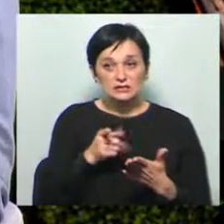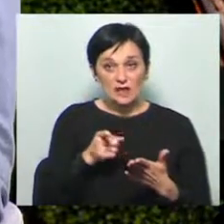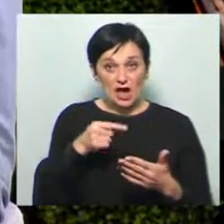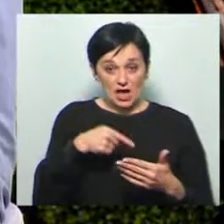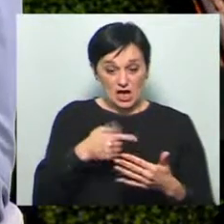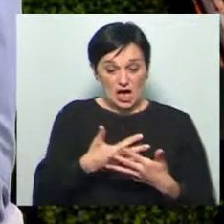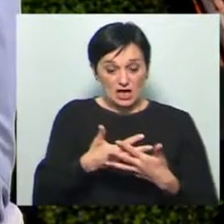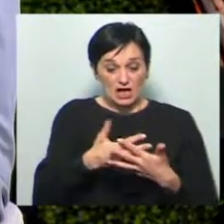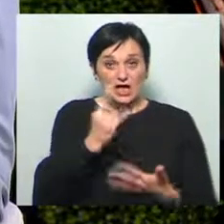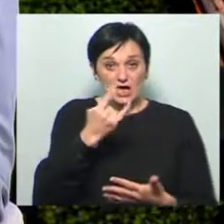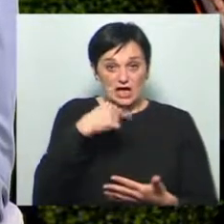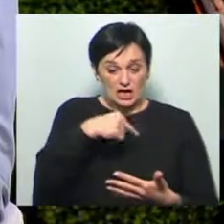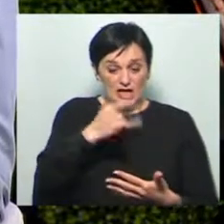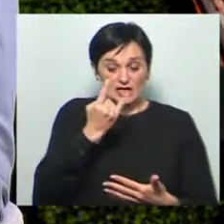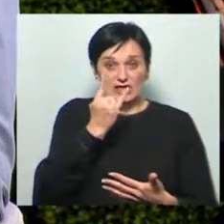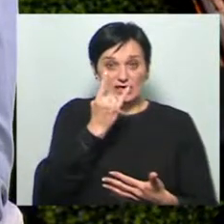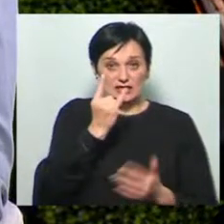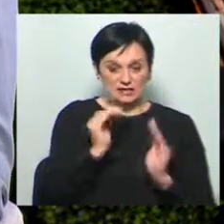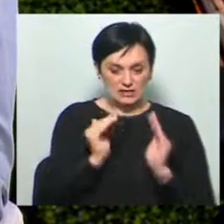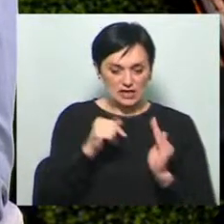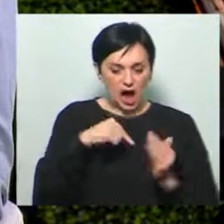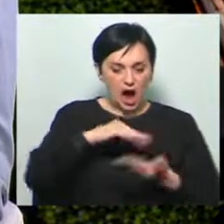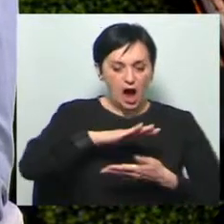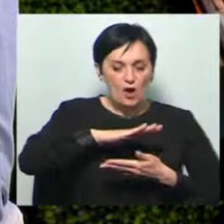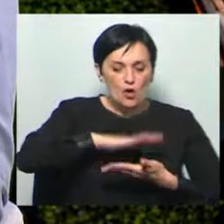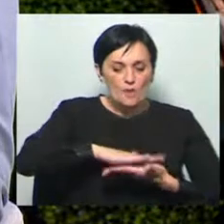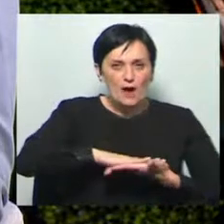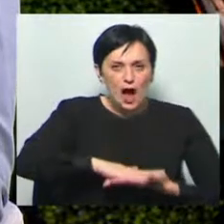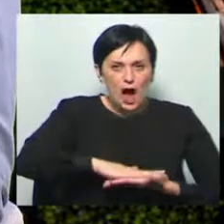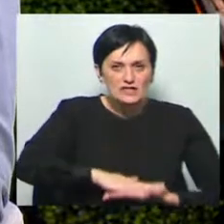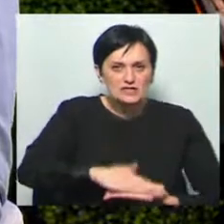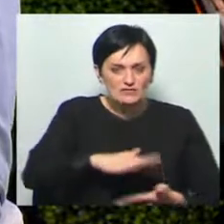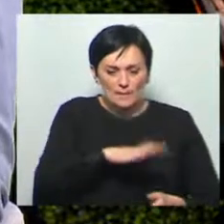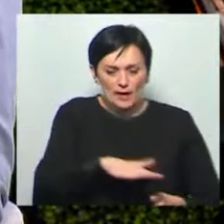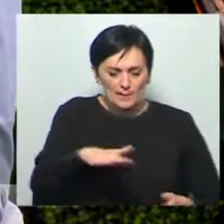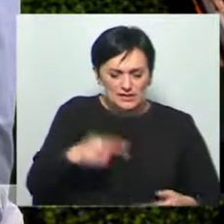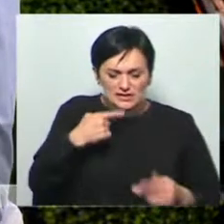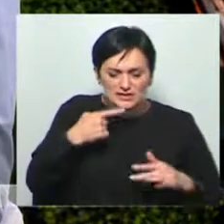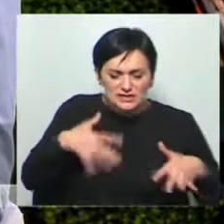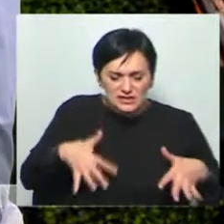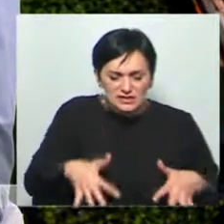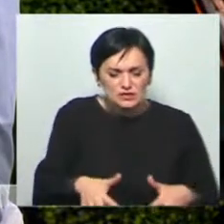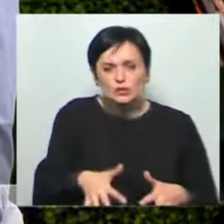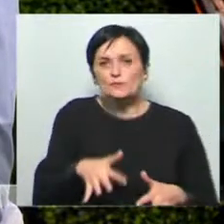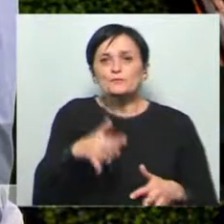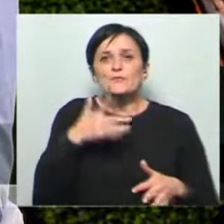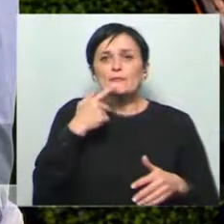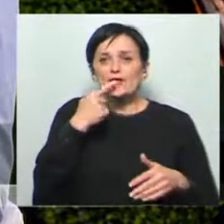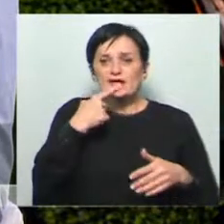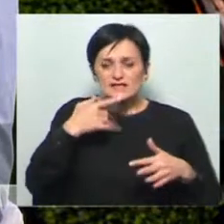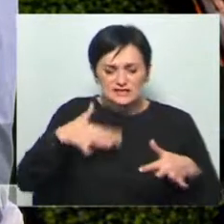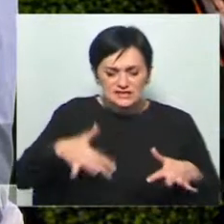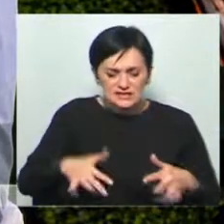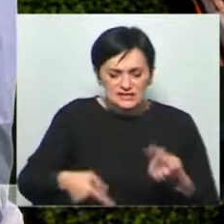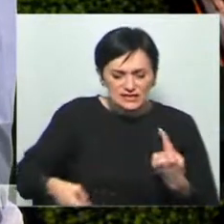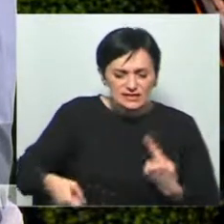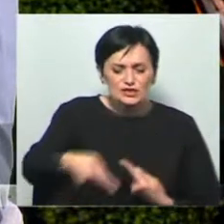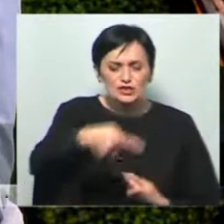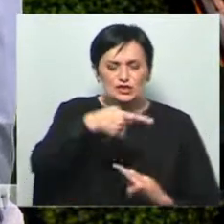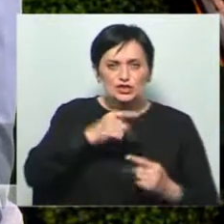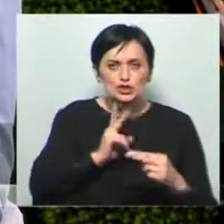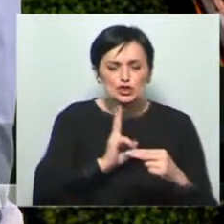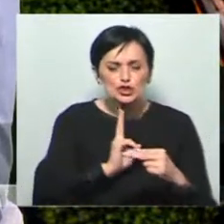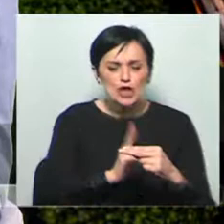რომელიც აწყობა ქვემო კიდურების თქვა სიზარღოვან სისტემას, რაც იწვევს როგორც ვისაუბრეთ, სისხლის მიდინების შეფერხებას და